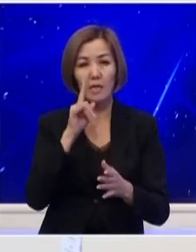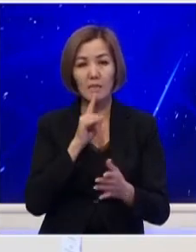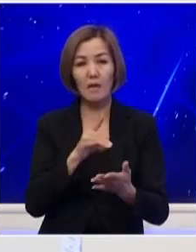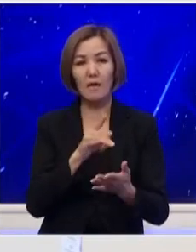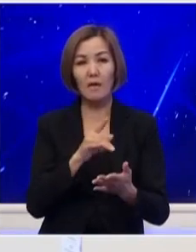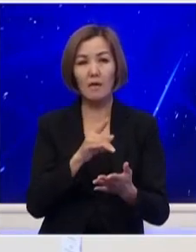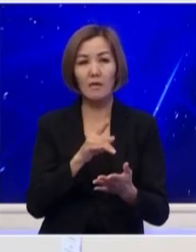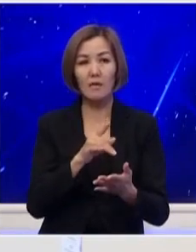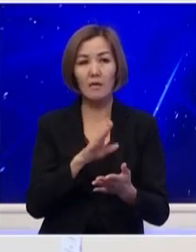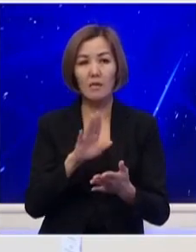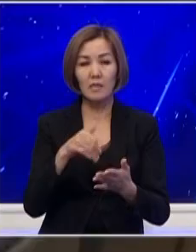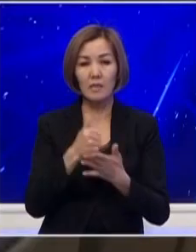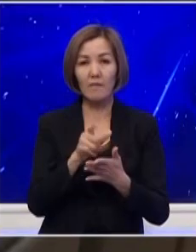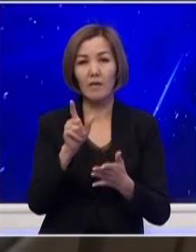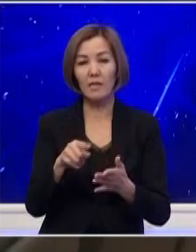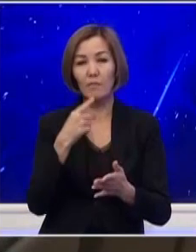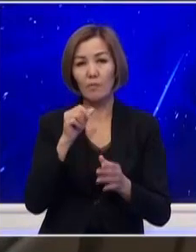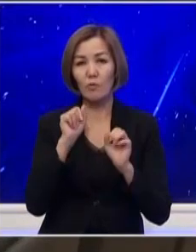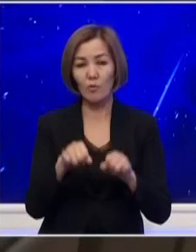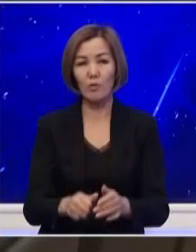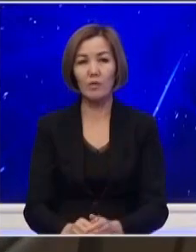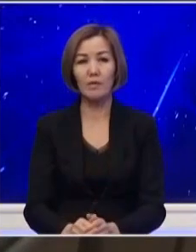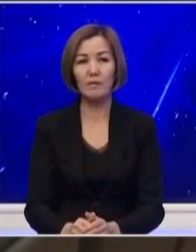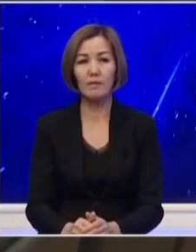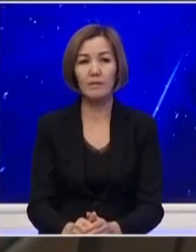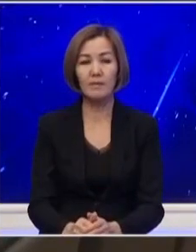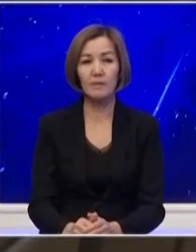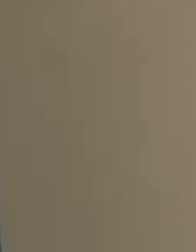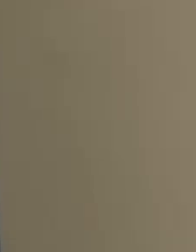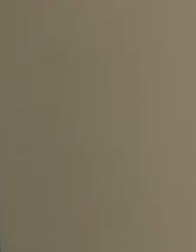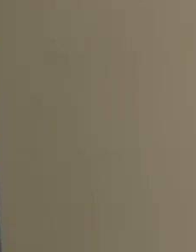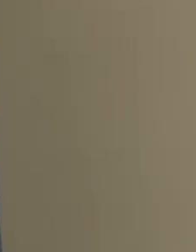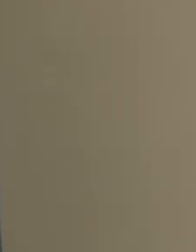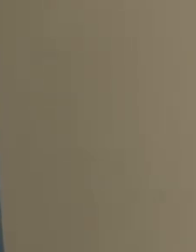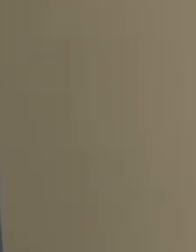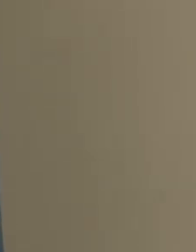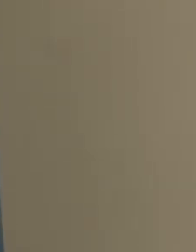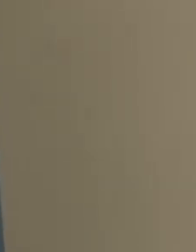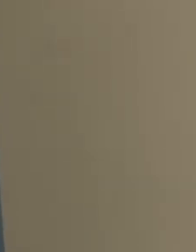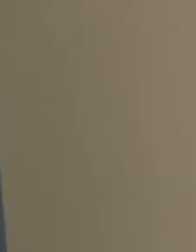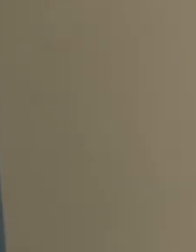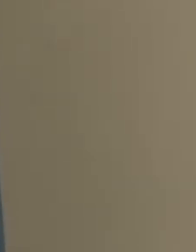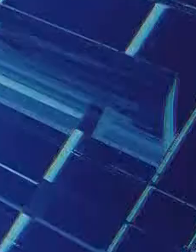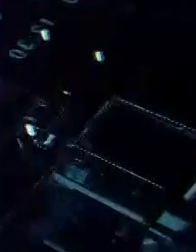ғылымының құлабызы десек болады. Камила Тыныштай, Қайрат Қастырханов, Ержан Дүйсен, Жетісу телеарнасы.